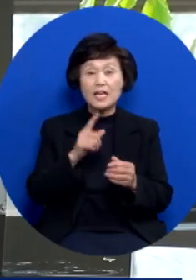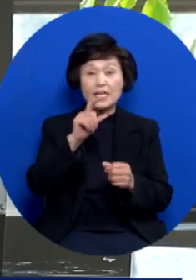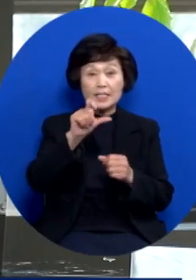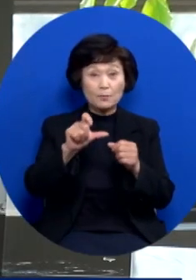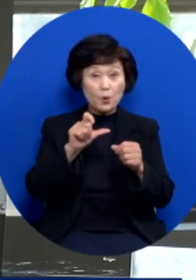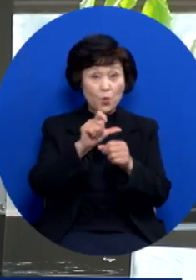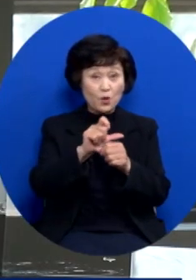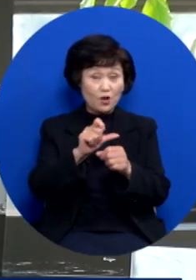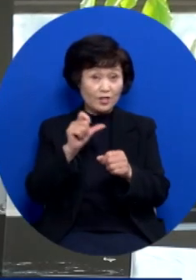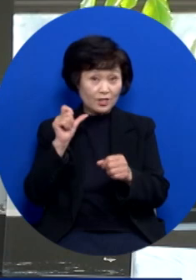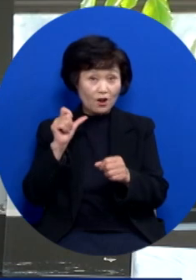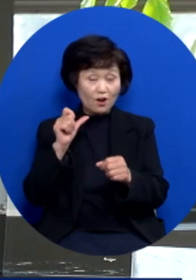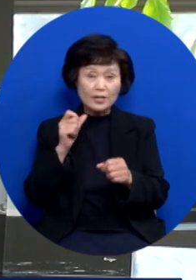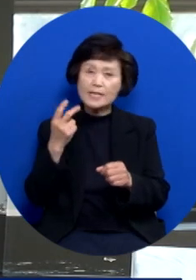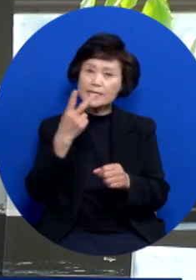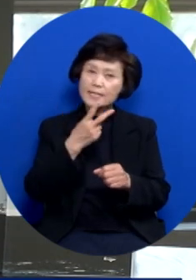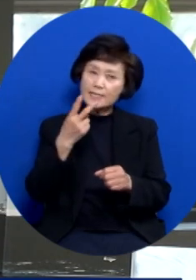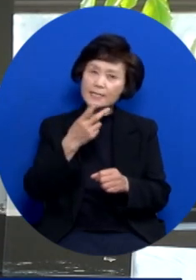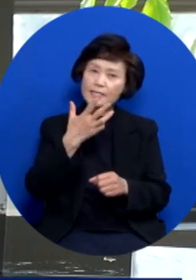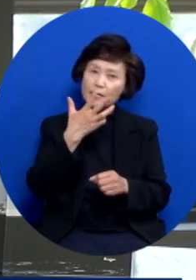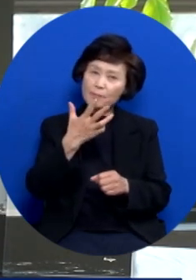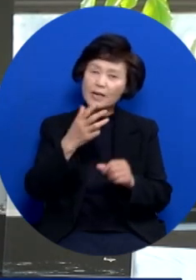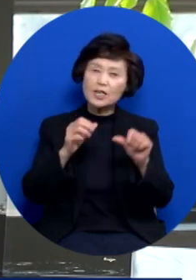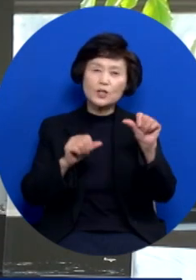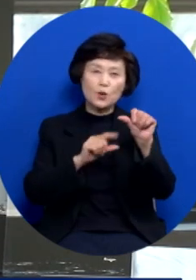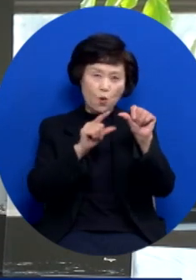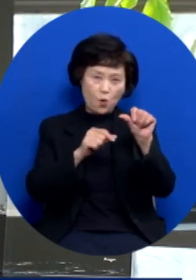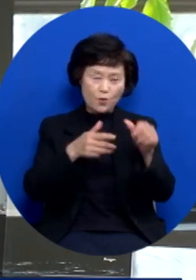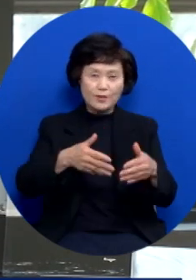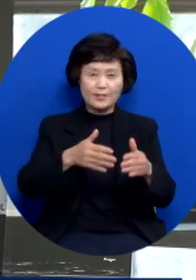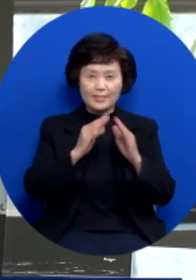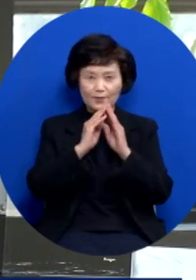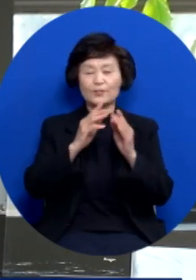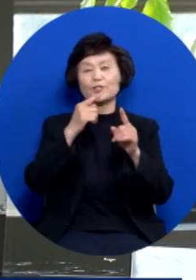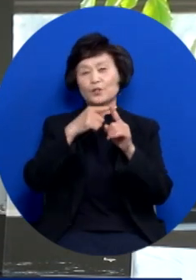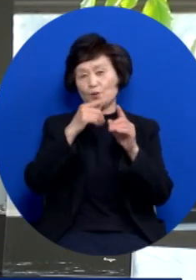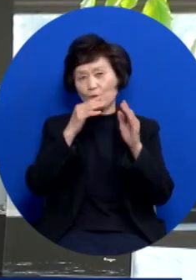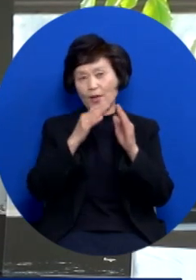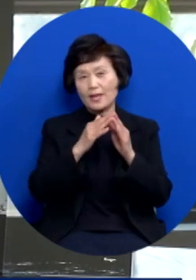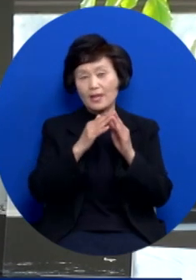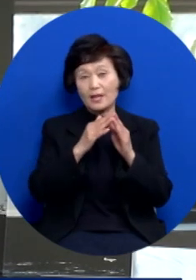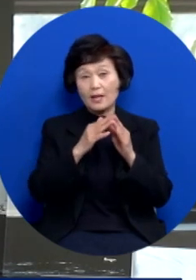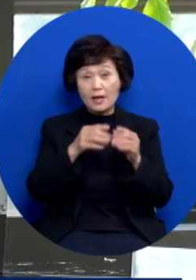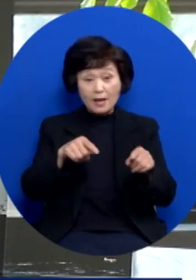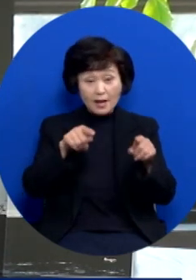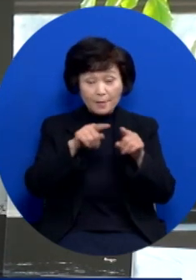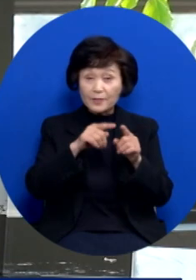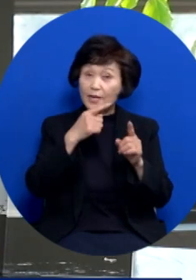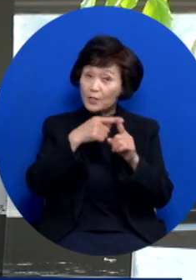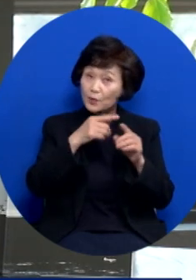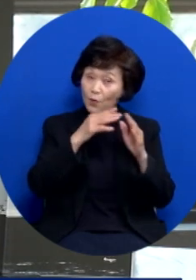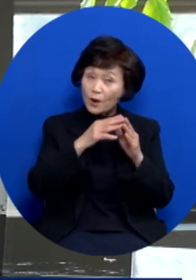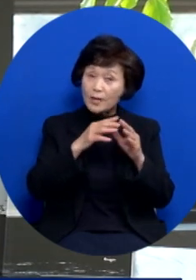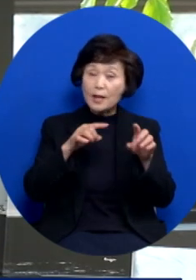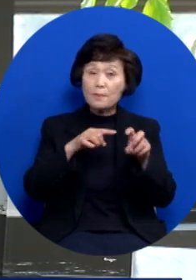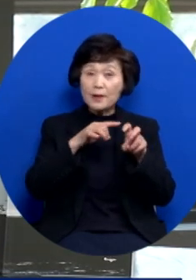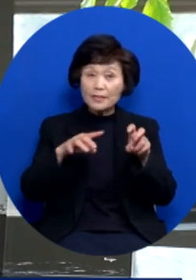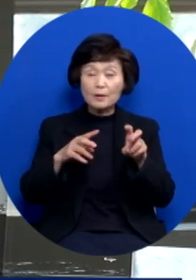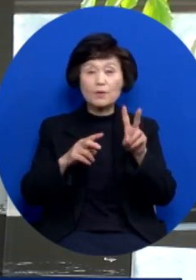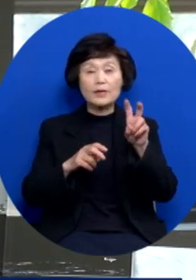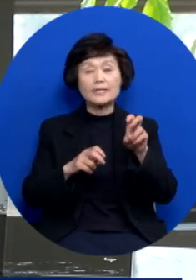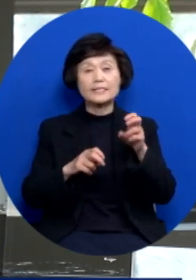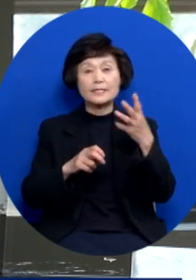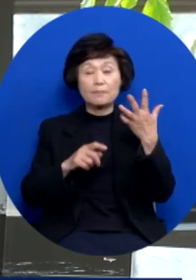15년 전, 그러니까 2008년 5월에 세워진 교회입니다. 함께하는 교회는 마태복음